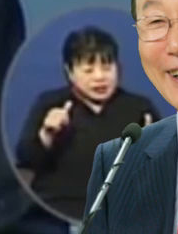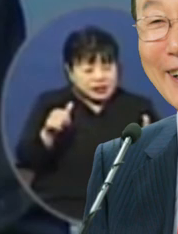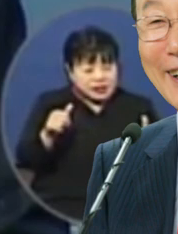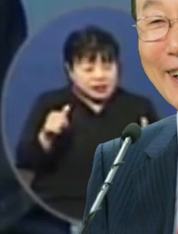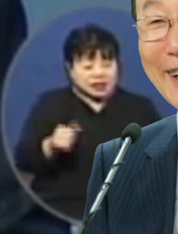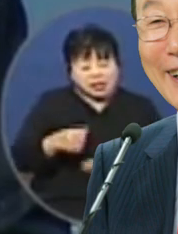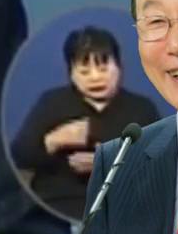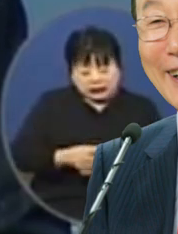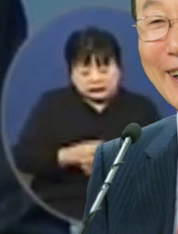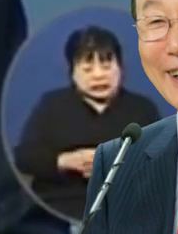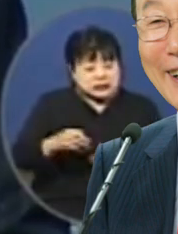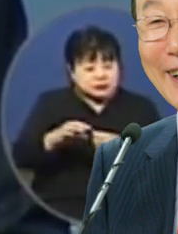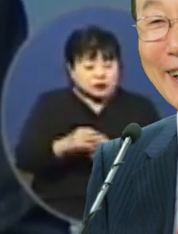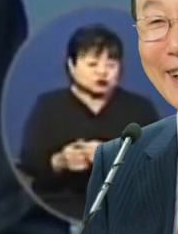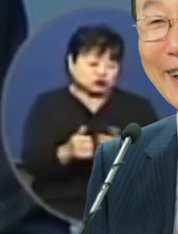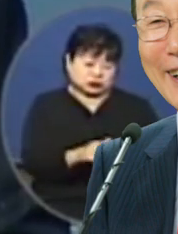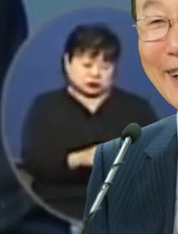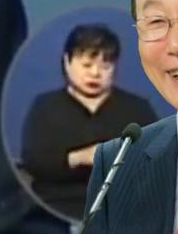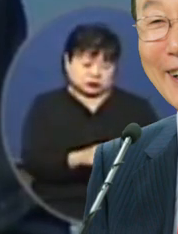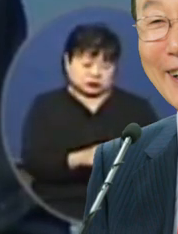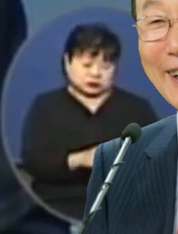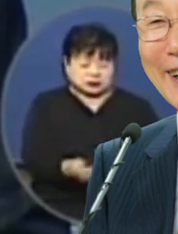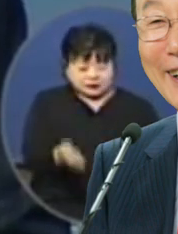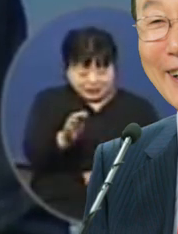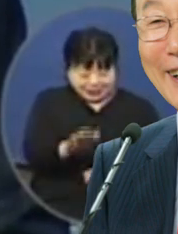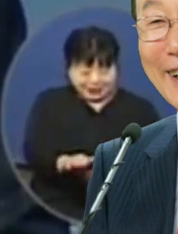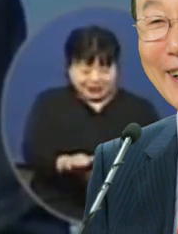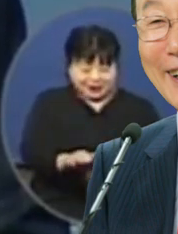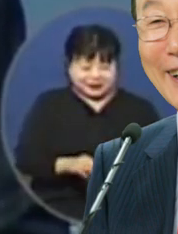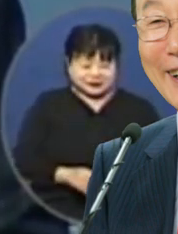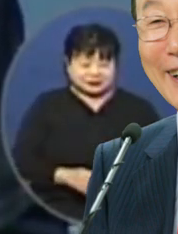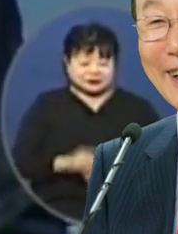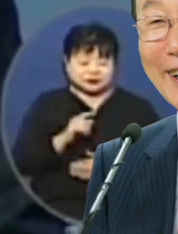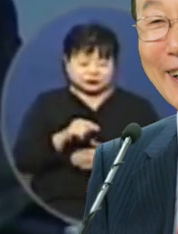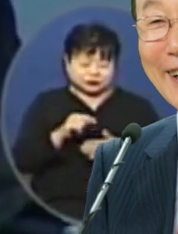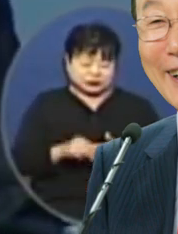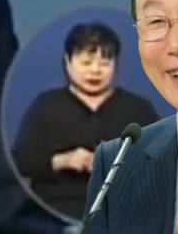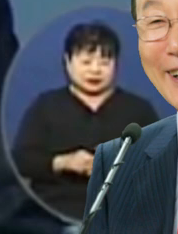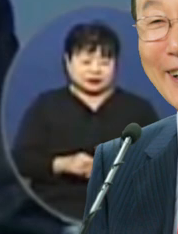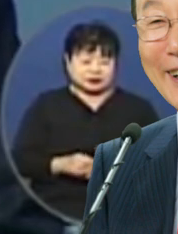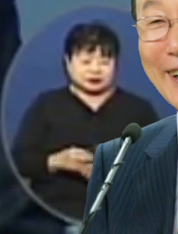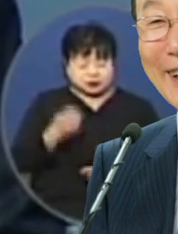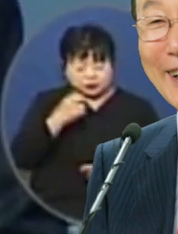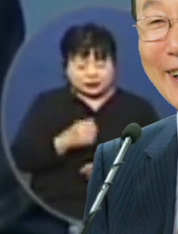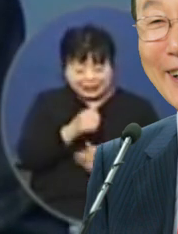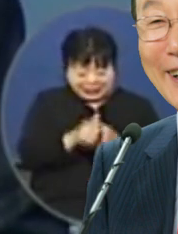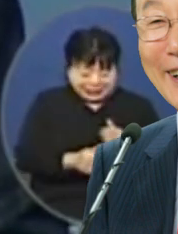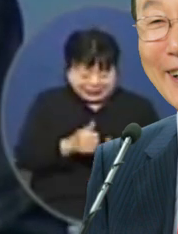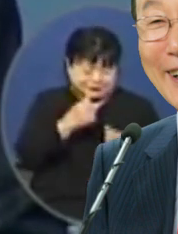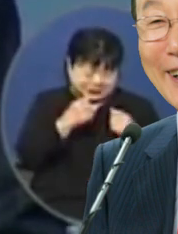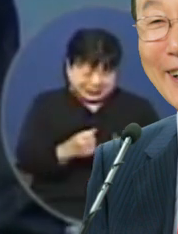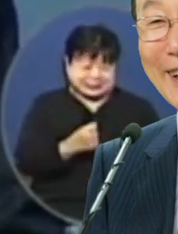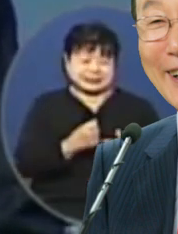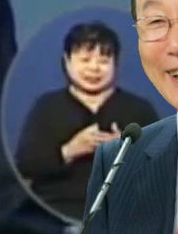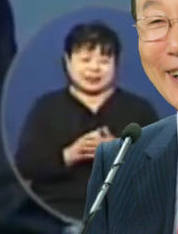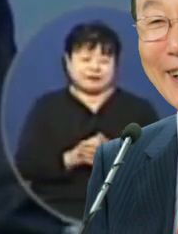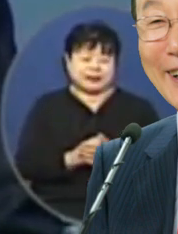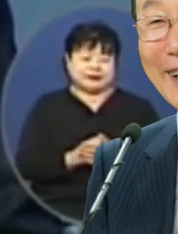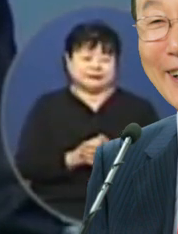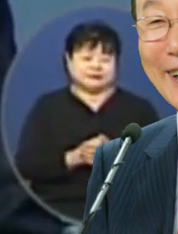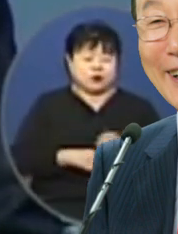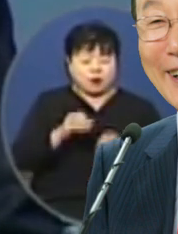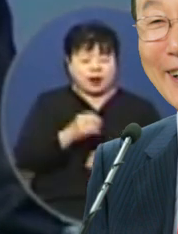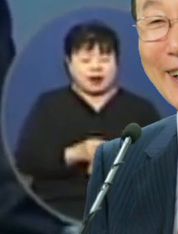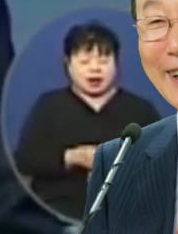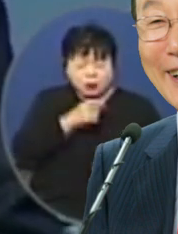가지고 탄식했으면 죽었을 것입니다. 그러나 그는 그 가운데도 그를 돌봐주는 하나님이 계시기 때문에 그